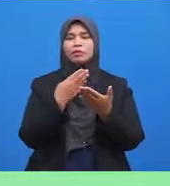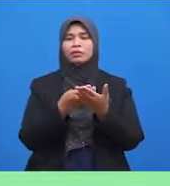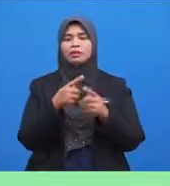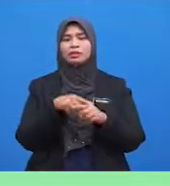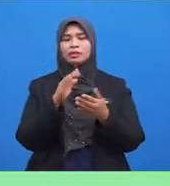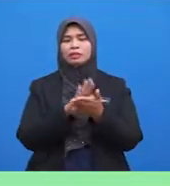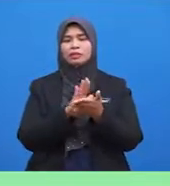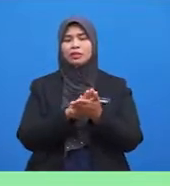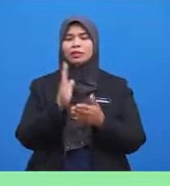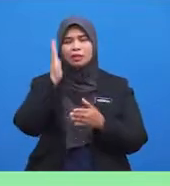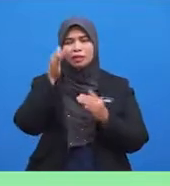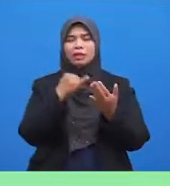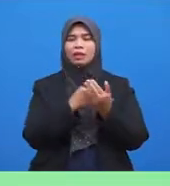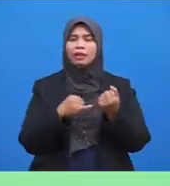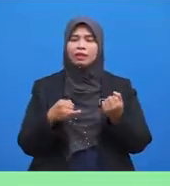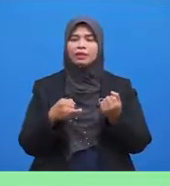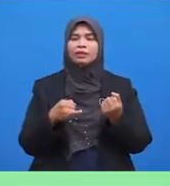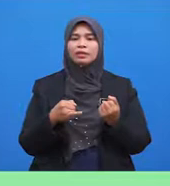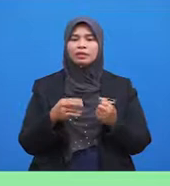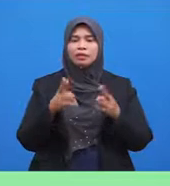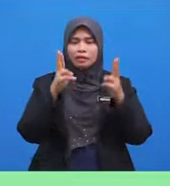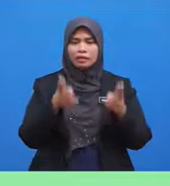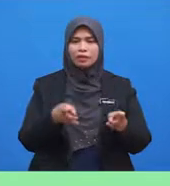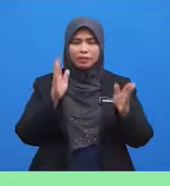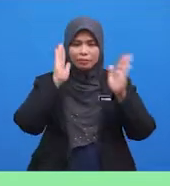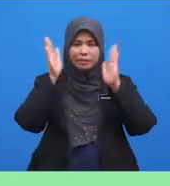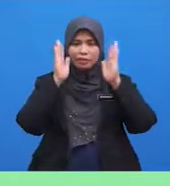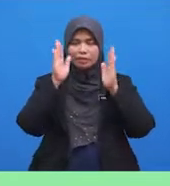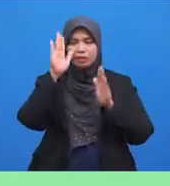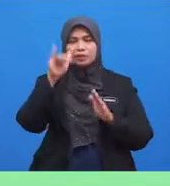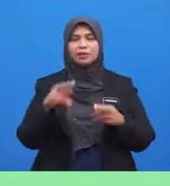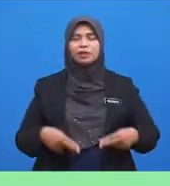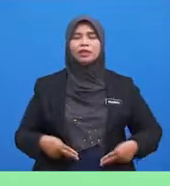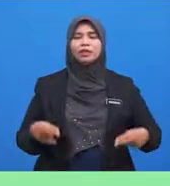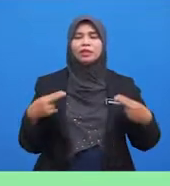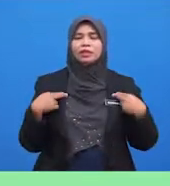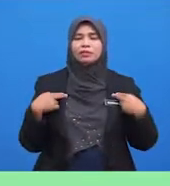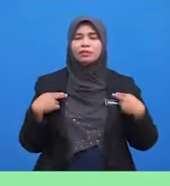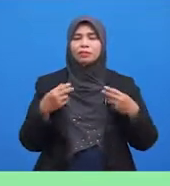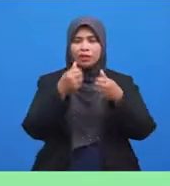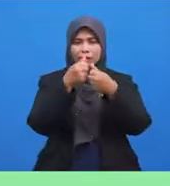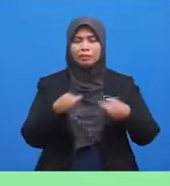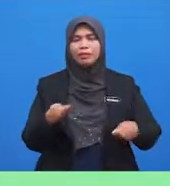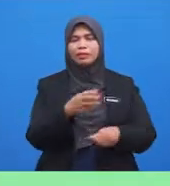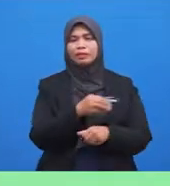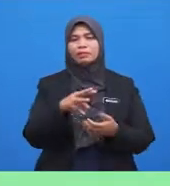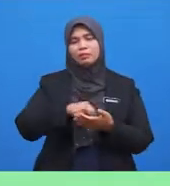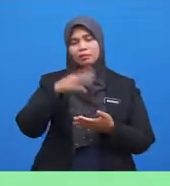sekolah, akan lahirlah rakyat Malaysia yang hidup aman dan